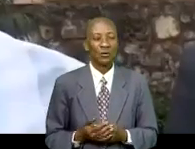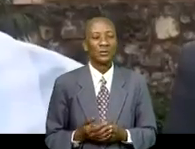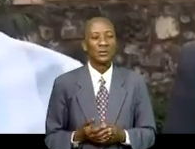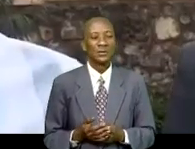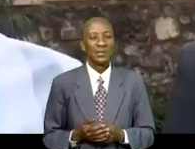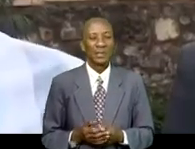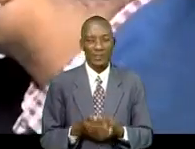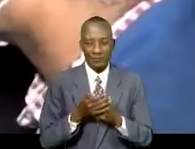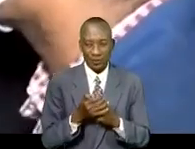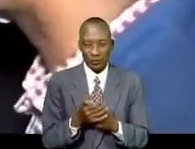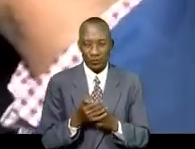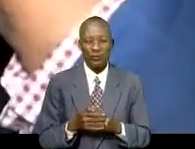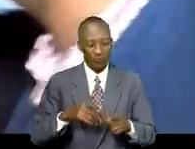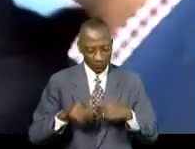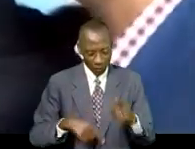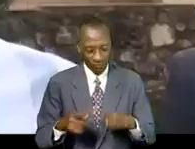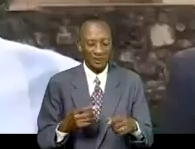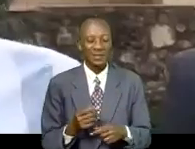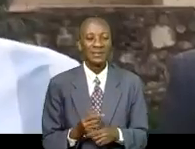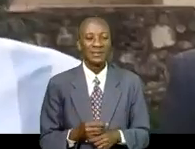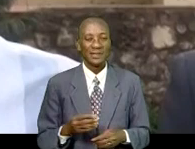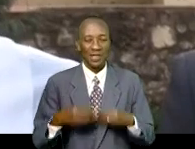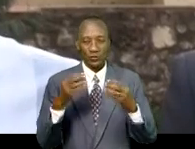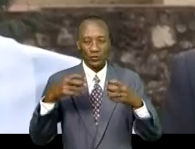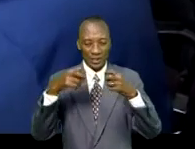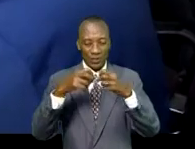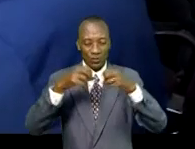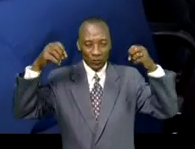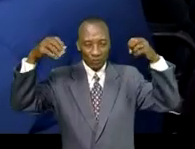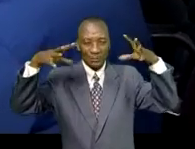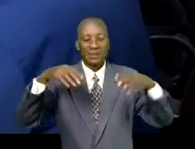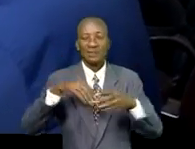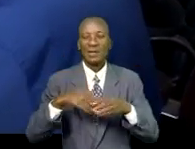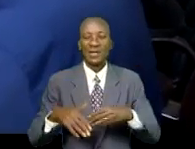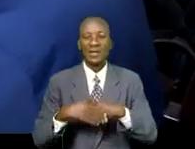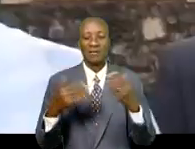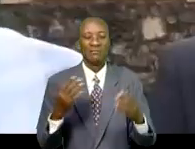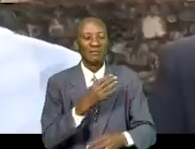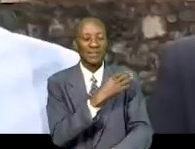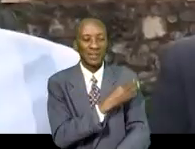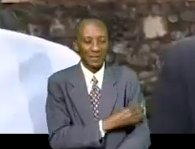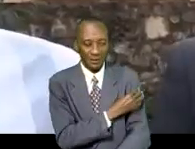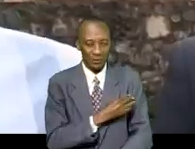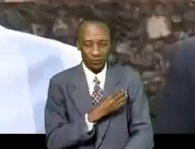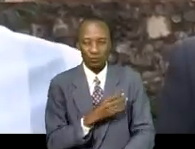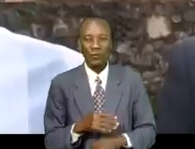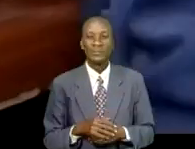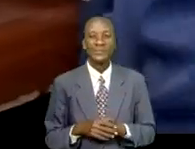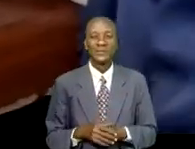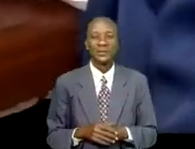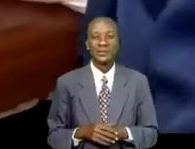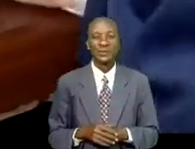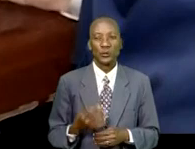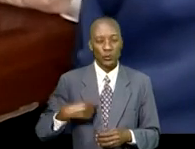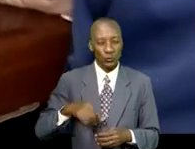et à l'implémentation ont été réunis et qu'il n'est resté que l'octroi des titres, chose qui vient d'être faite cette année. Nourou va pouvoir développer enfin ce projet